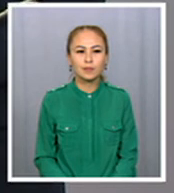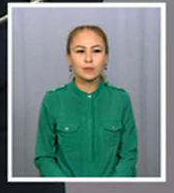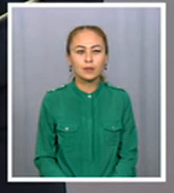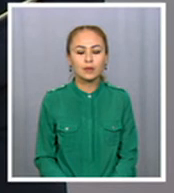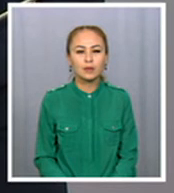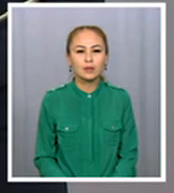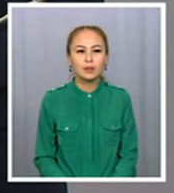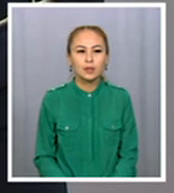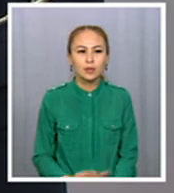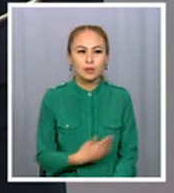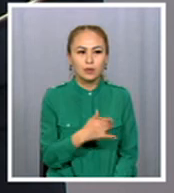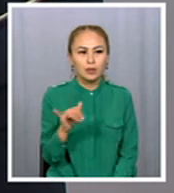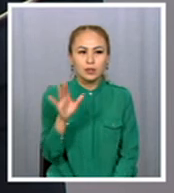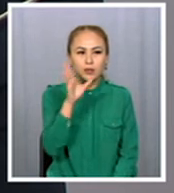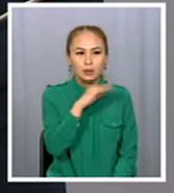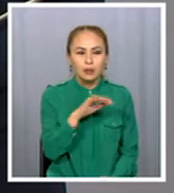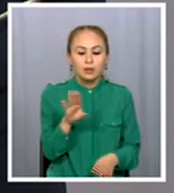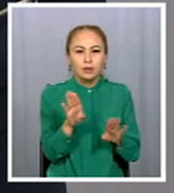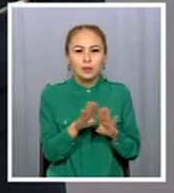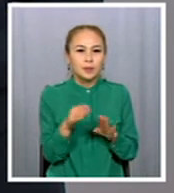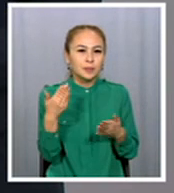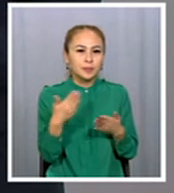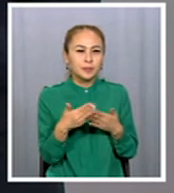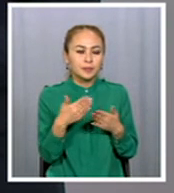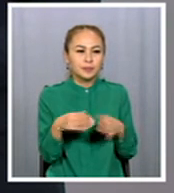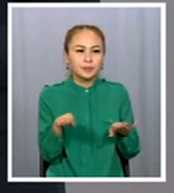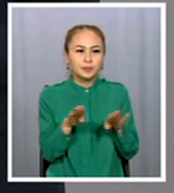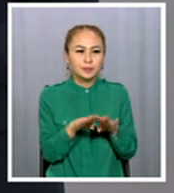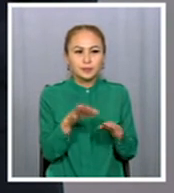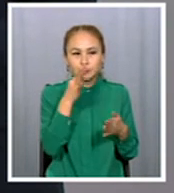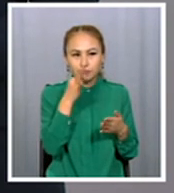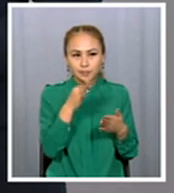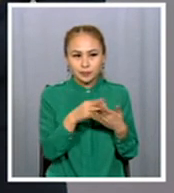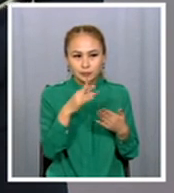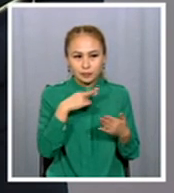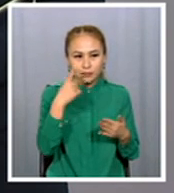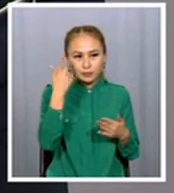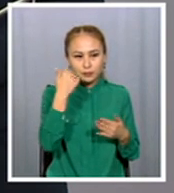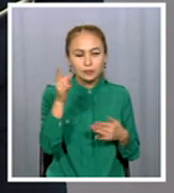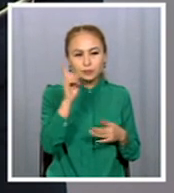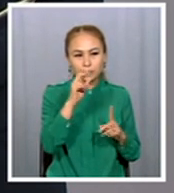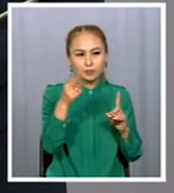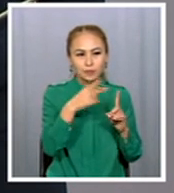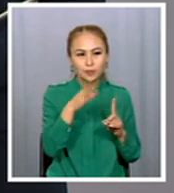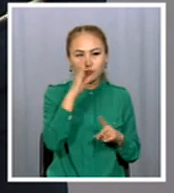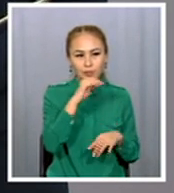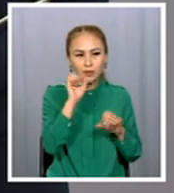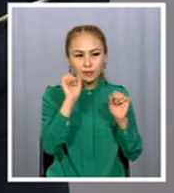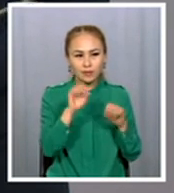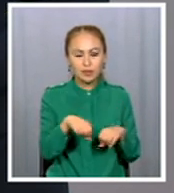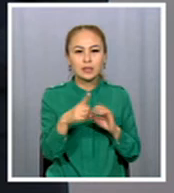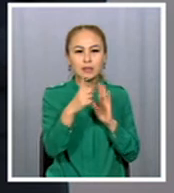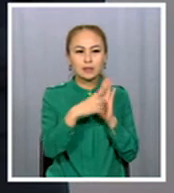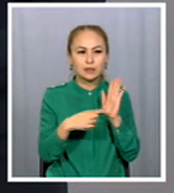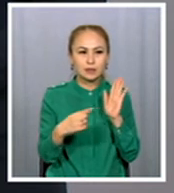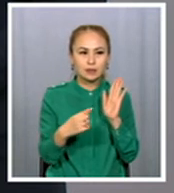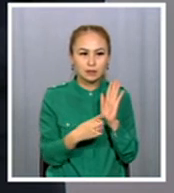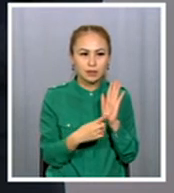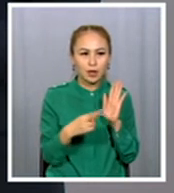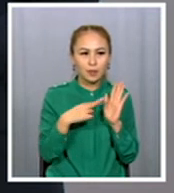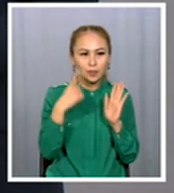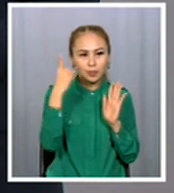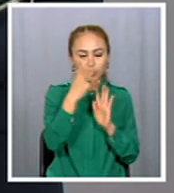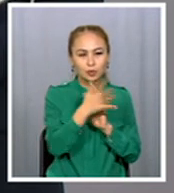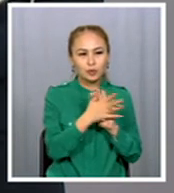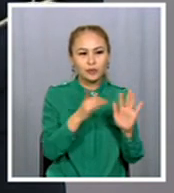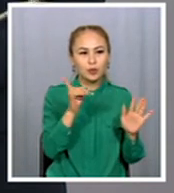У вас могли получиться примерно такие ответы. Я знаю, что предложения могут быть восклицательными. Я понял,